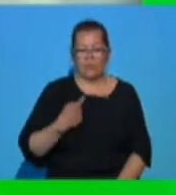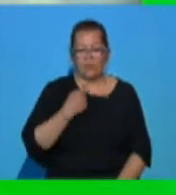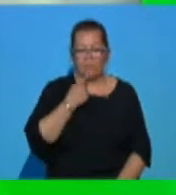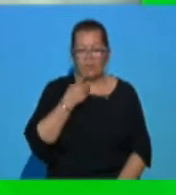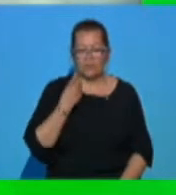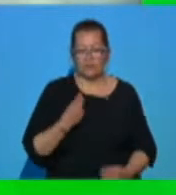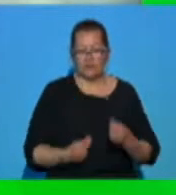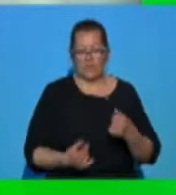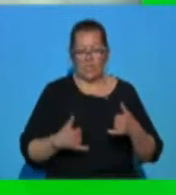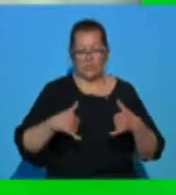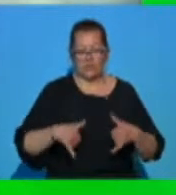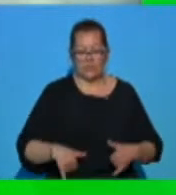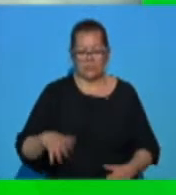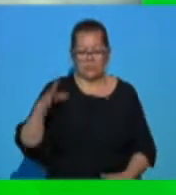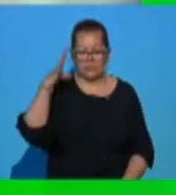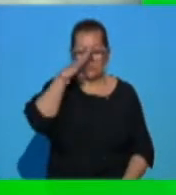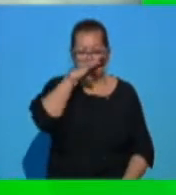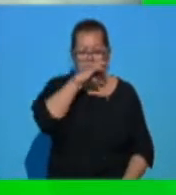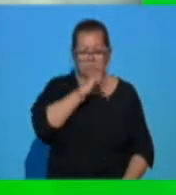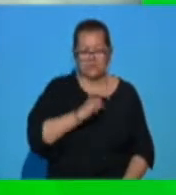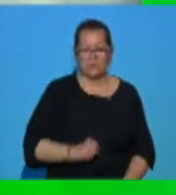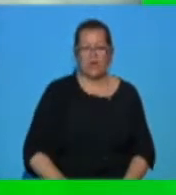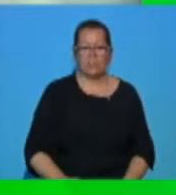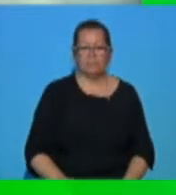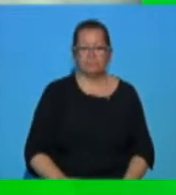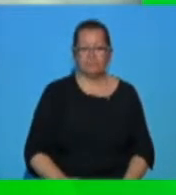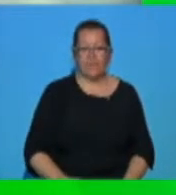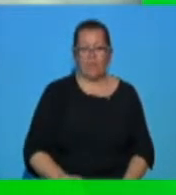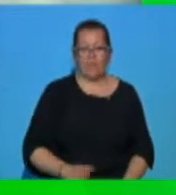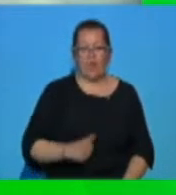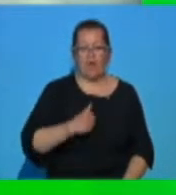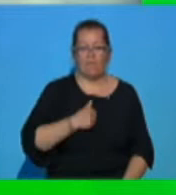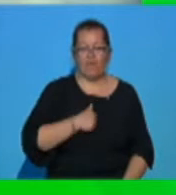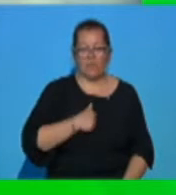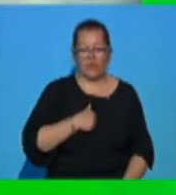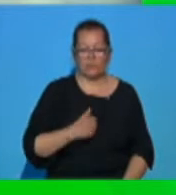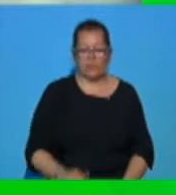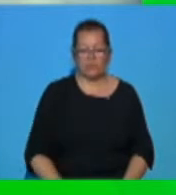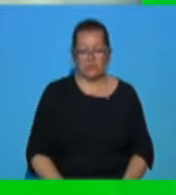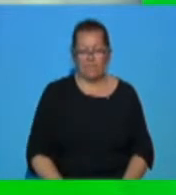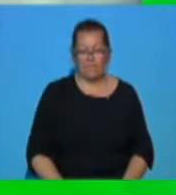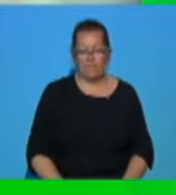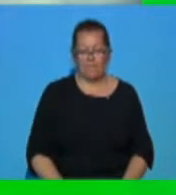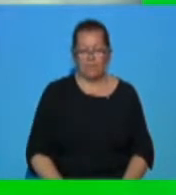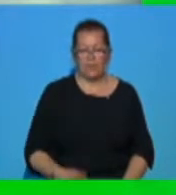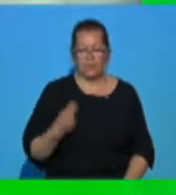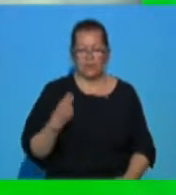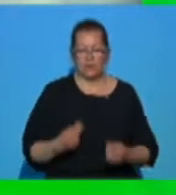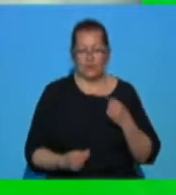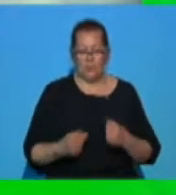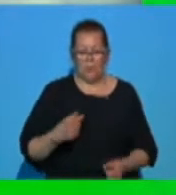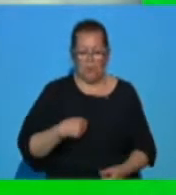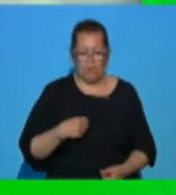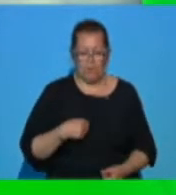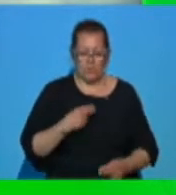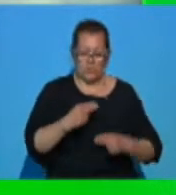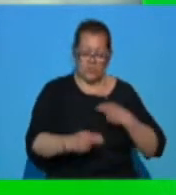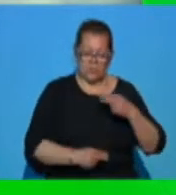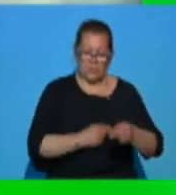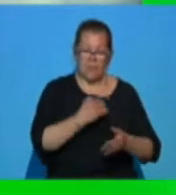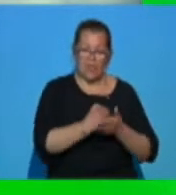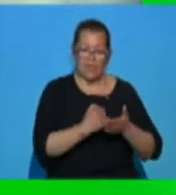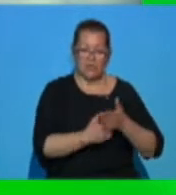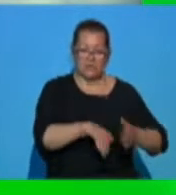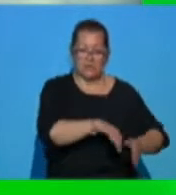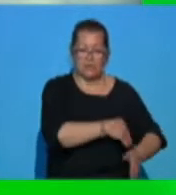Universitatea Craiova va juca în ultima etapă din play-off în această seară pe teren propriu cu Farul Constanța. Partida nu mai poate influența clasamentul